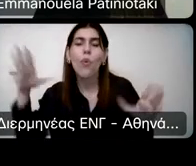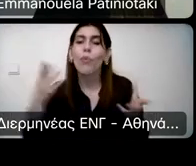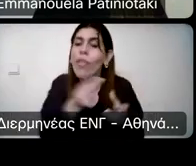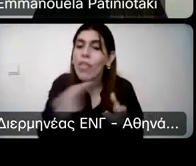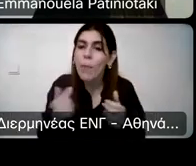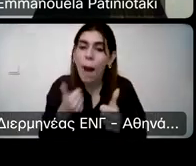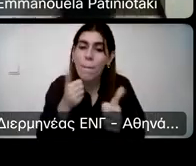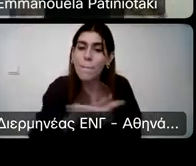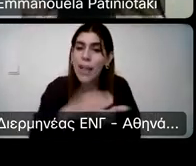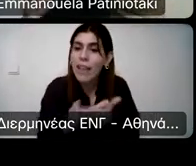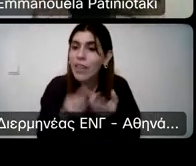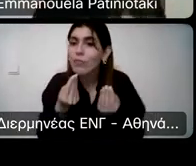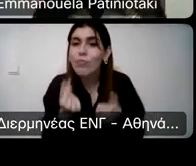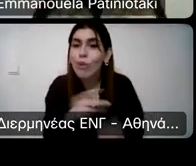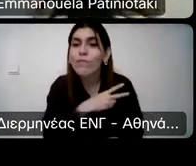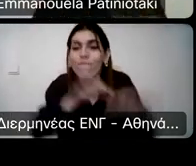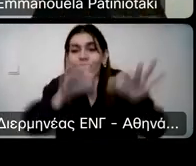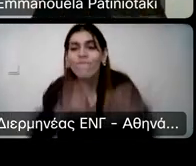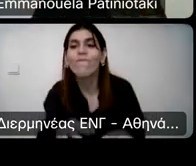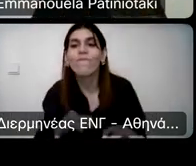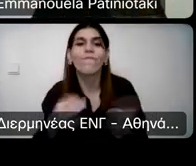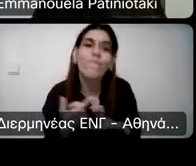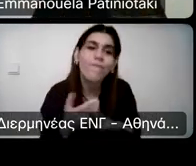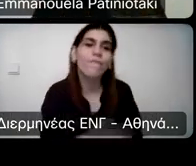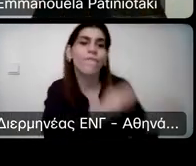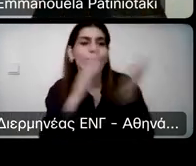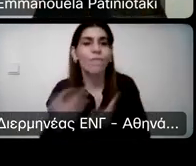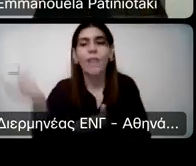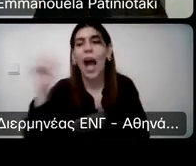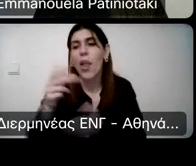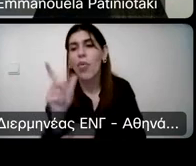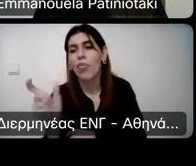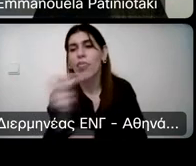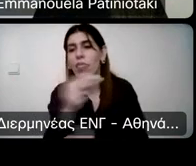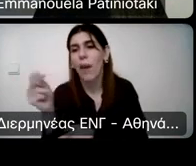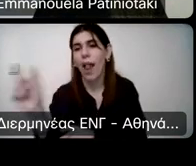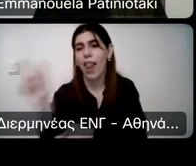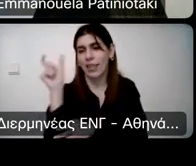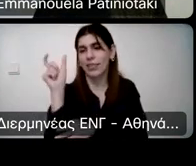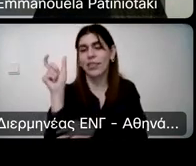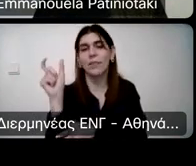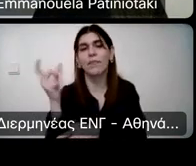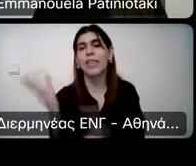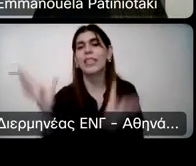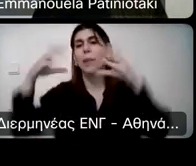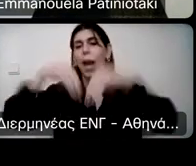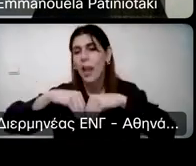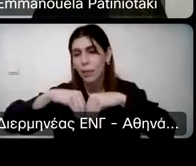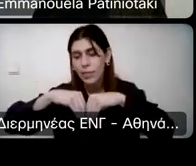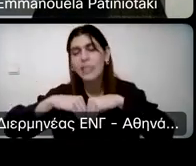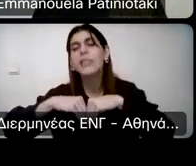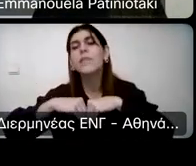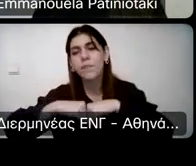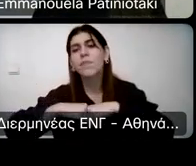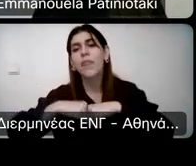οποία είναι μία λέξη που χρησιμοποιείται πάρα πολύ συχνά τα τελευταία χρόνια, αισθάνομαι ότι σε πολλές περιπτώσεις έχει